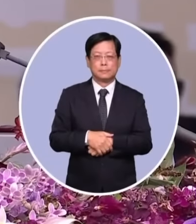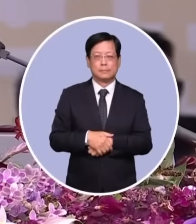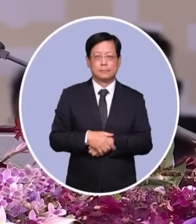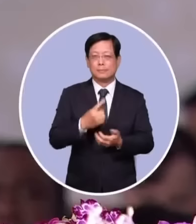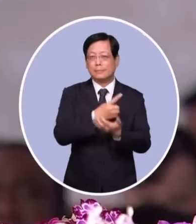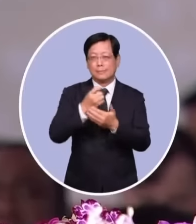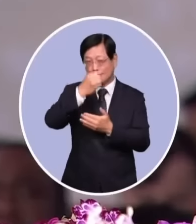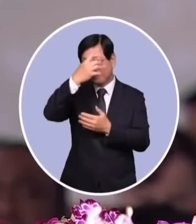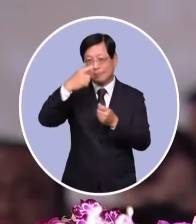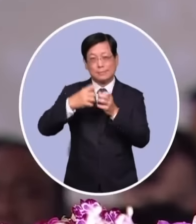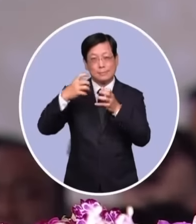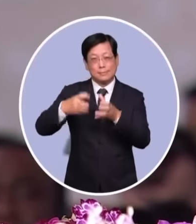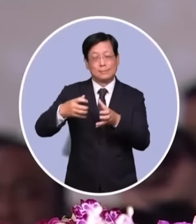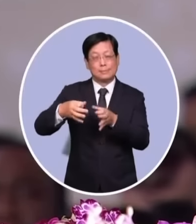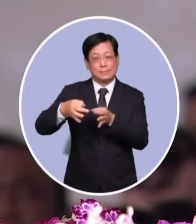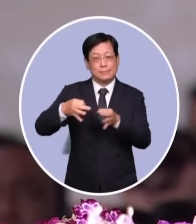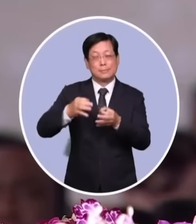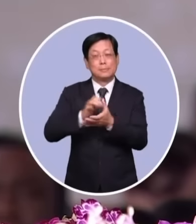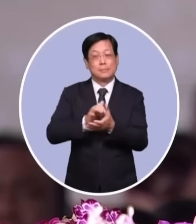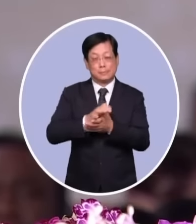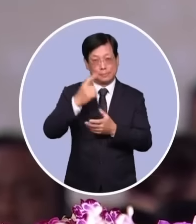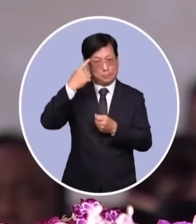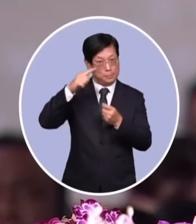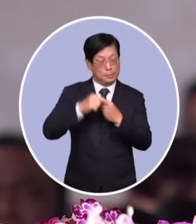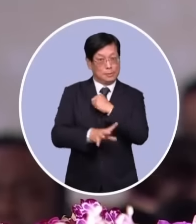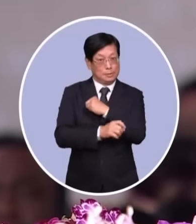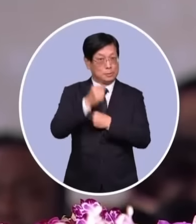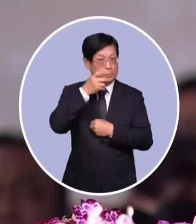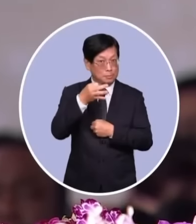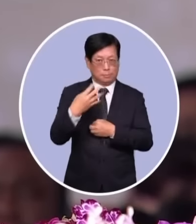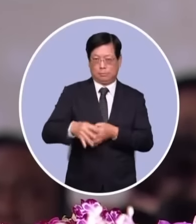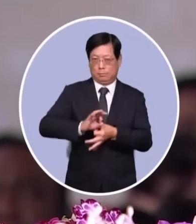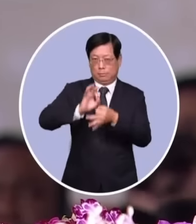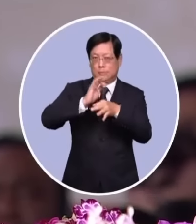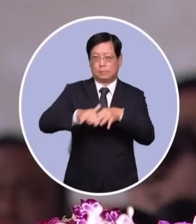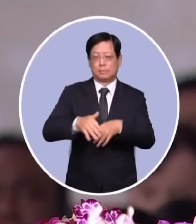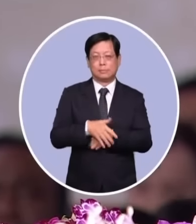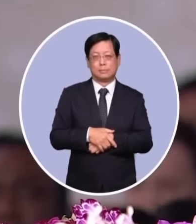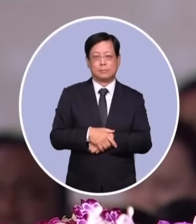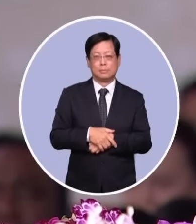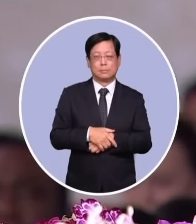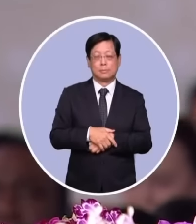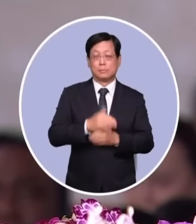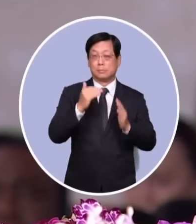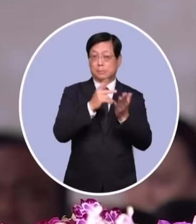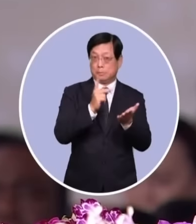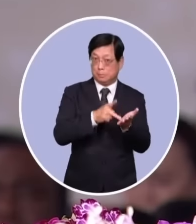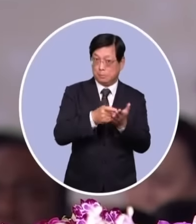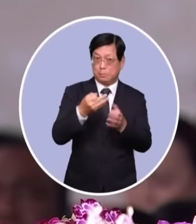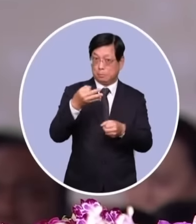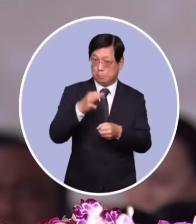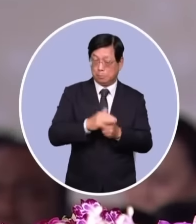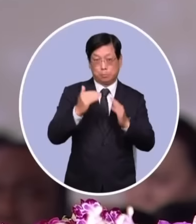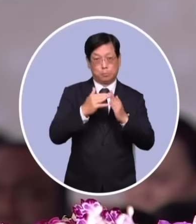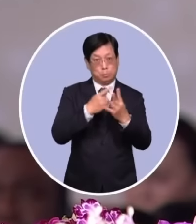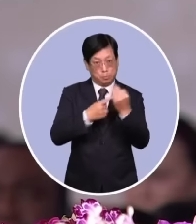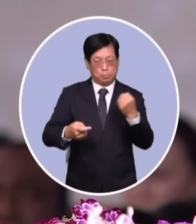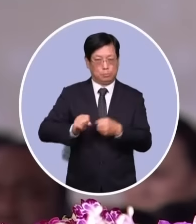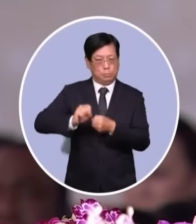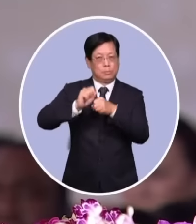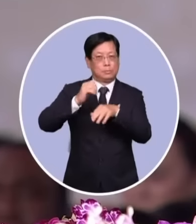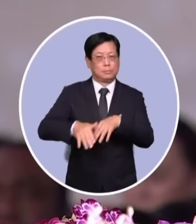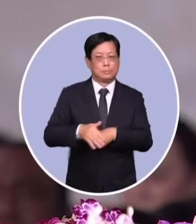青壮年朋友，明年基本工资会再调升，租金补贴户数也会再